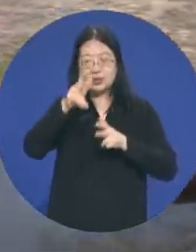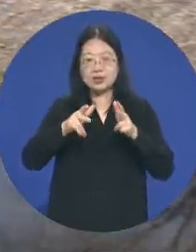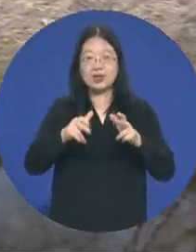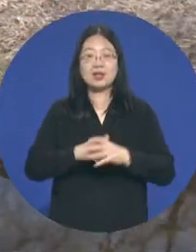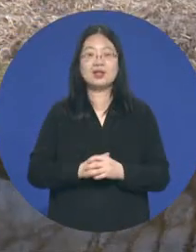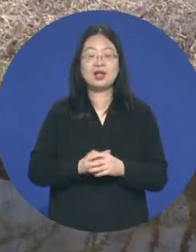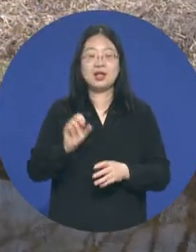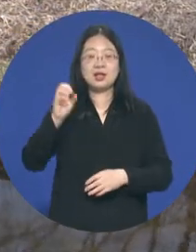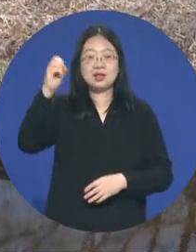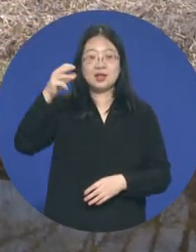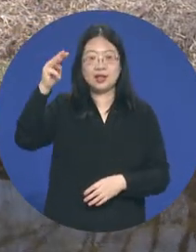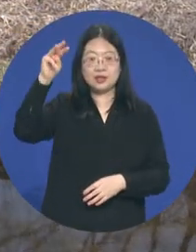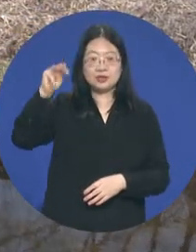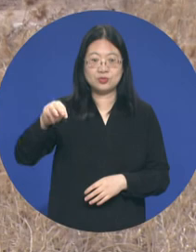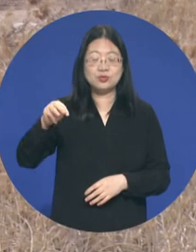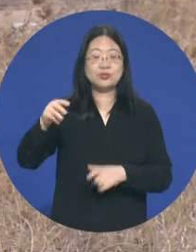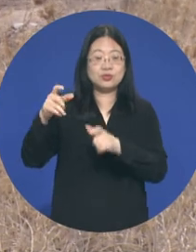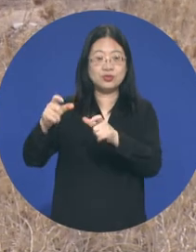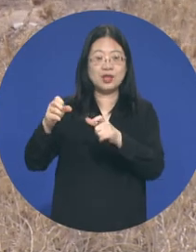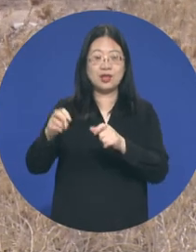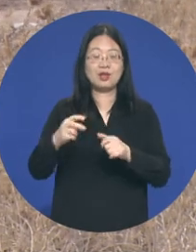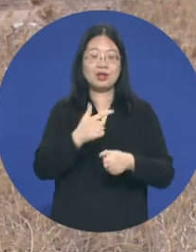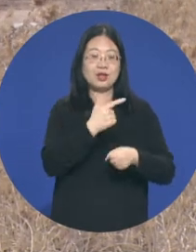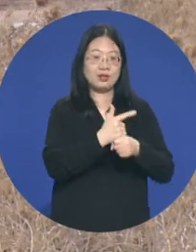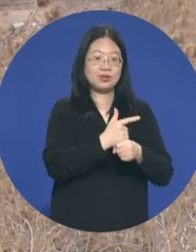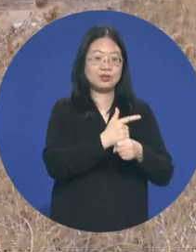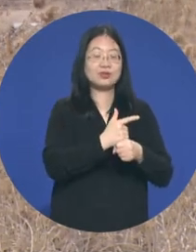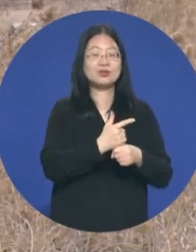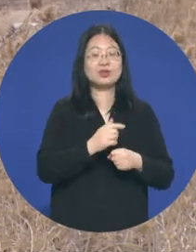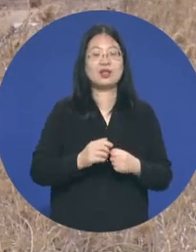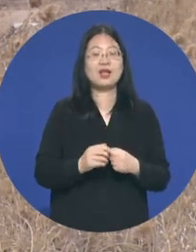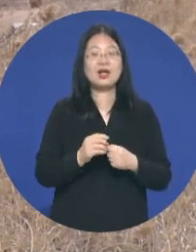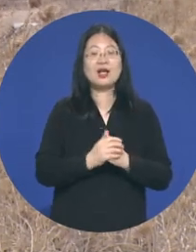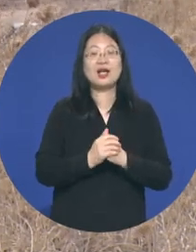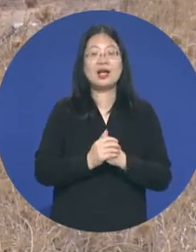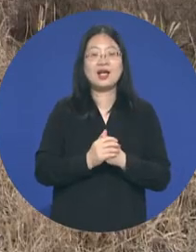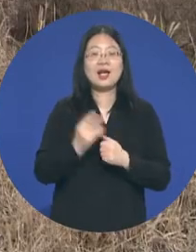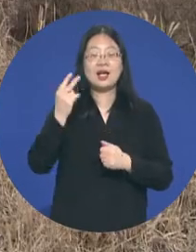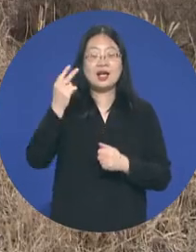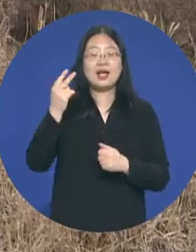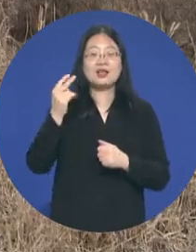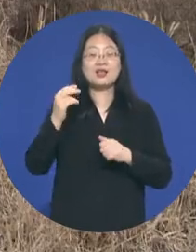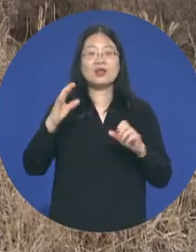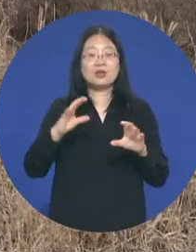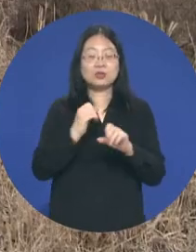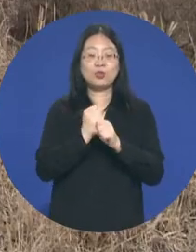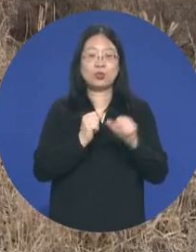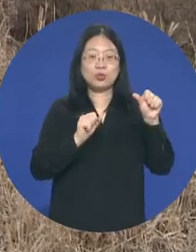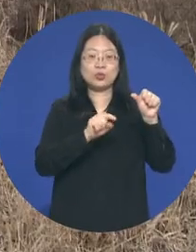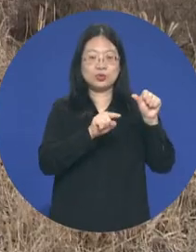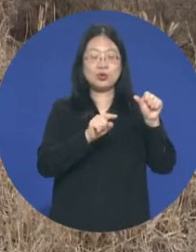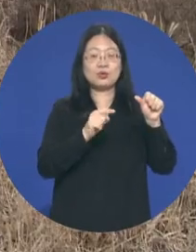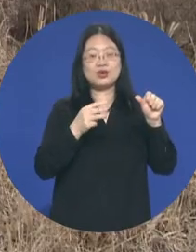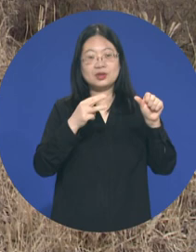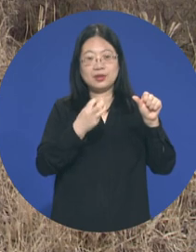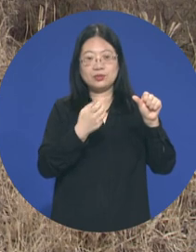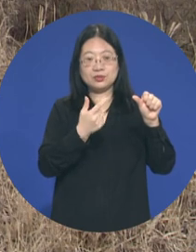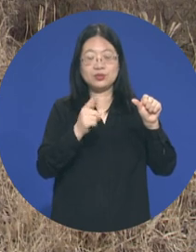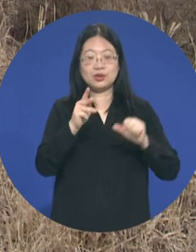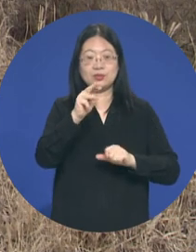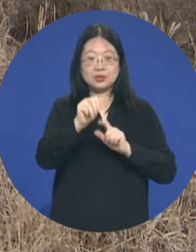광사 2.33k 남양주 용암천 3.03k 총 5.36 km 구간에